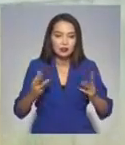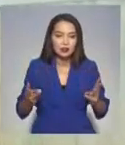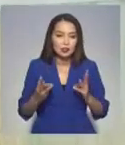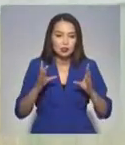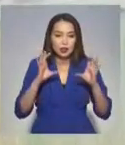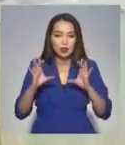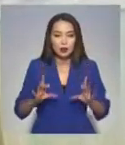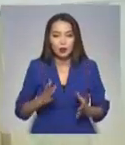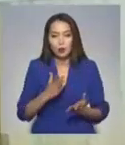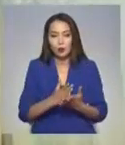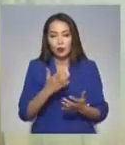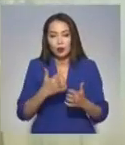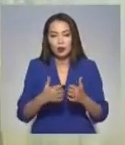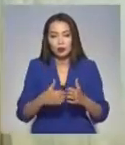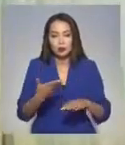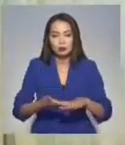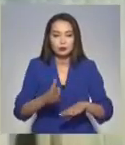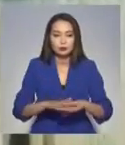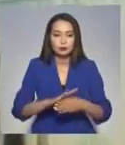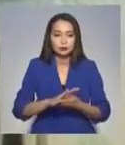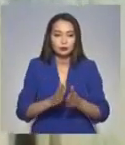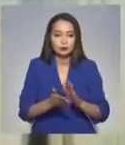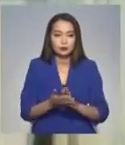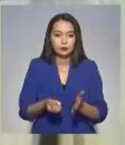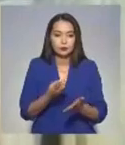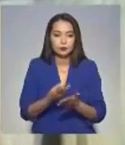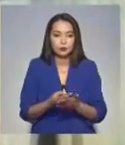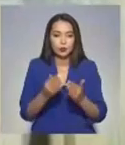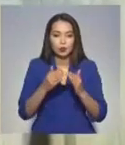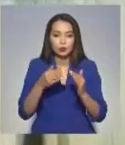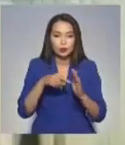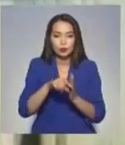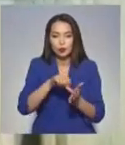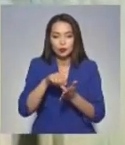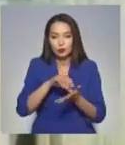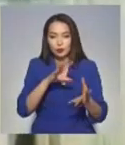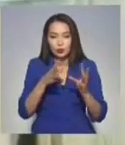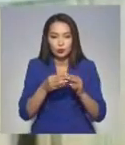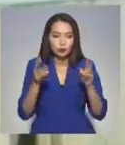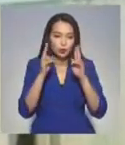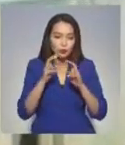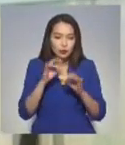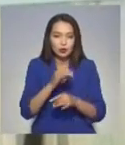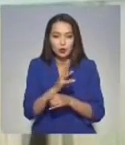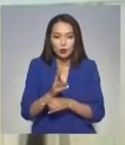қойылған. Орташа ауырлықтағы жағдайда. Үй құрылымдарын бөлшектеу және